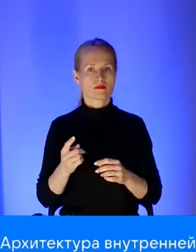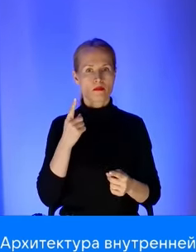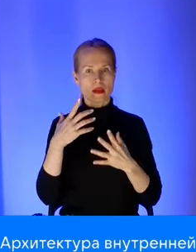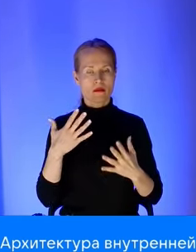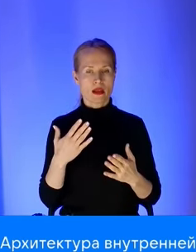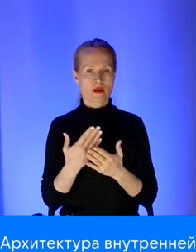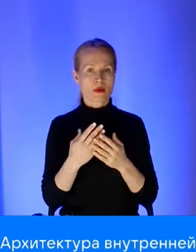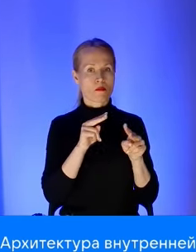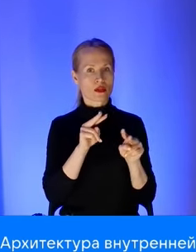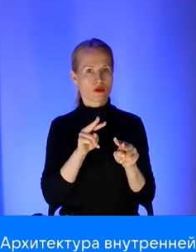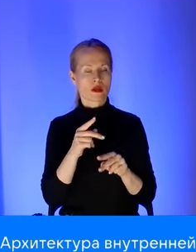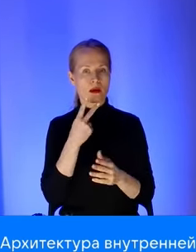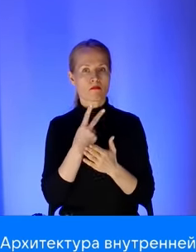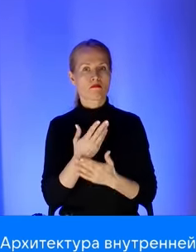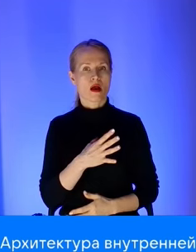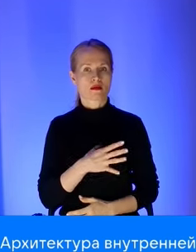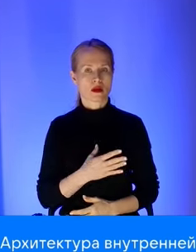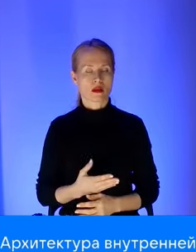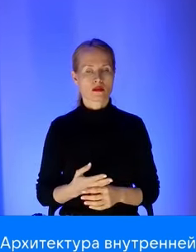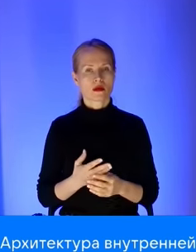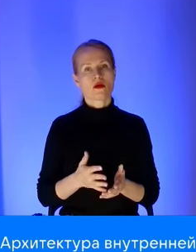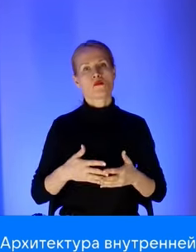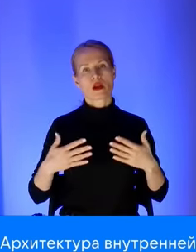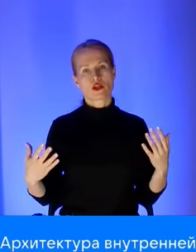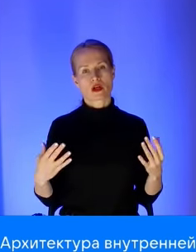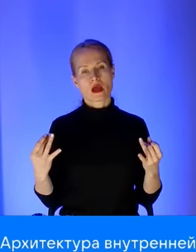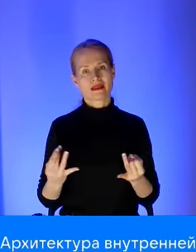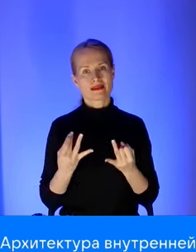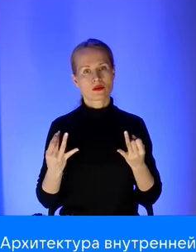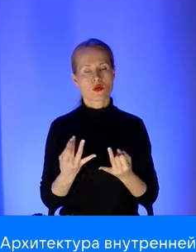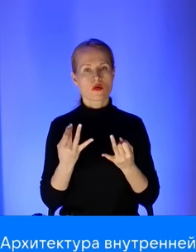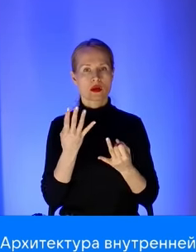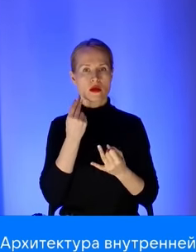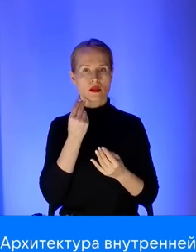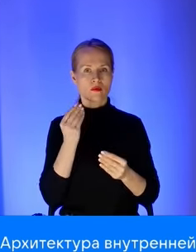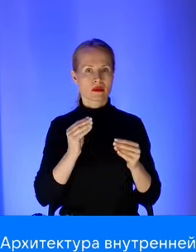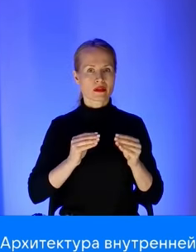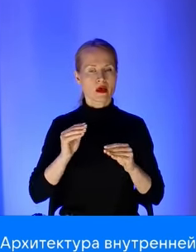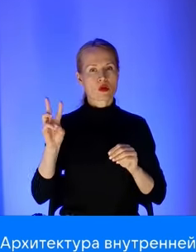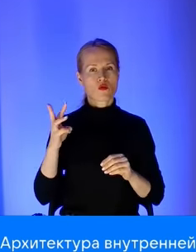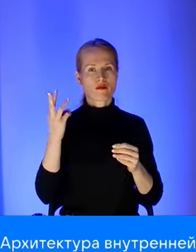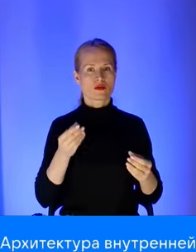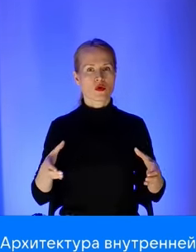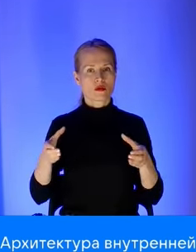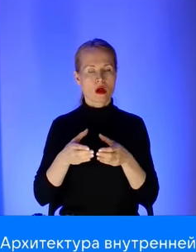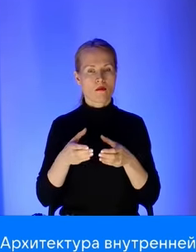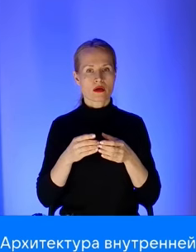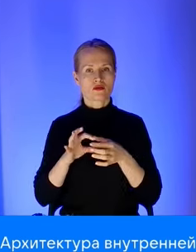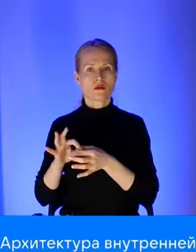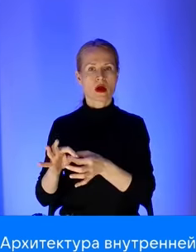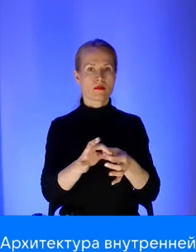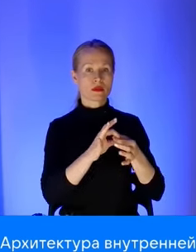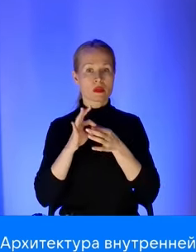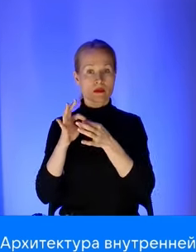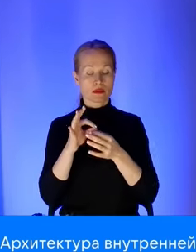мониторинга я показал это большая то есть длинная история когда мы создаём виртуальную команду то есть объединяемся